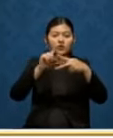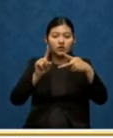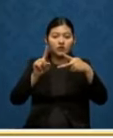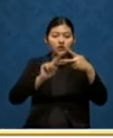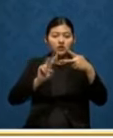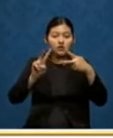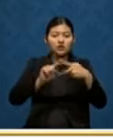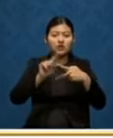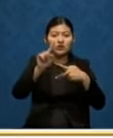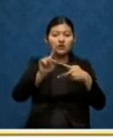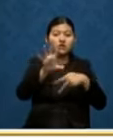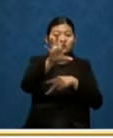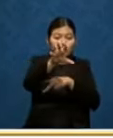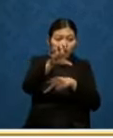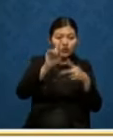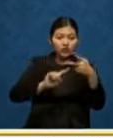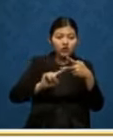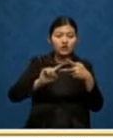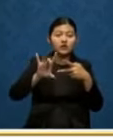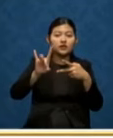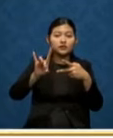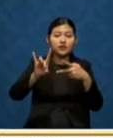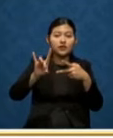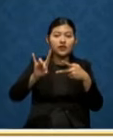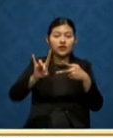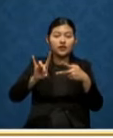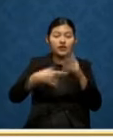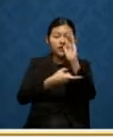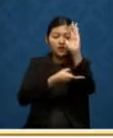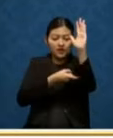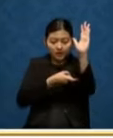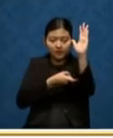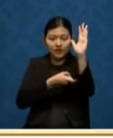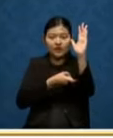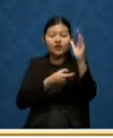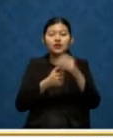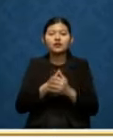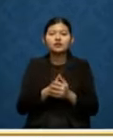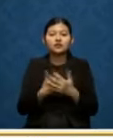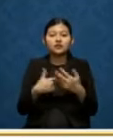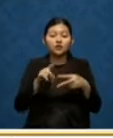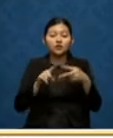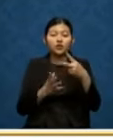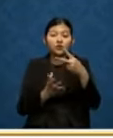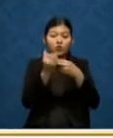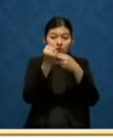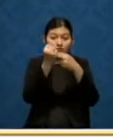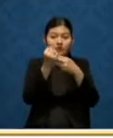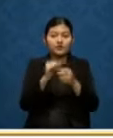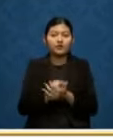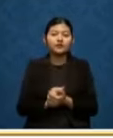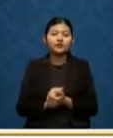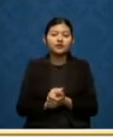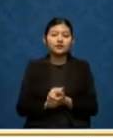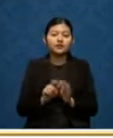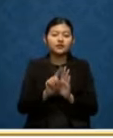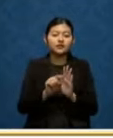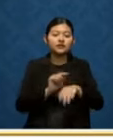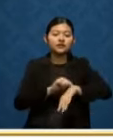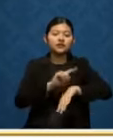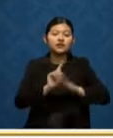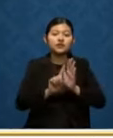กุ้งนะครับแล้วก็ญัตติที่ 8เกี่ยวกับยางพาราท่านรวม 2ยุติเลยนะครับนะครับสัก 15